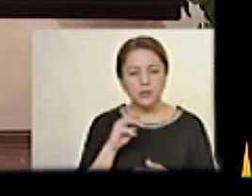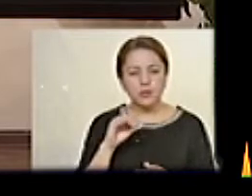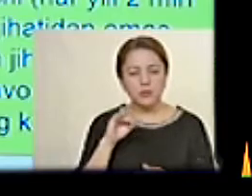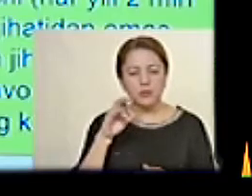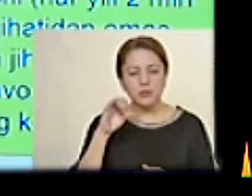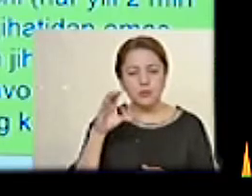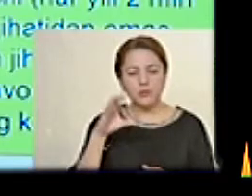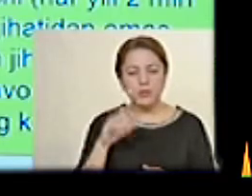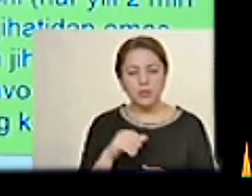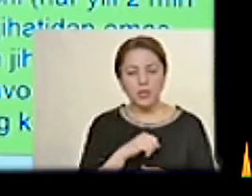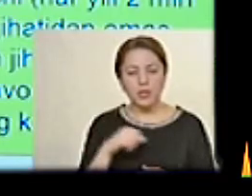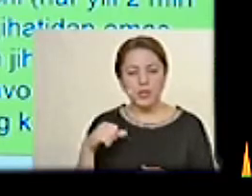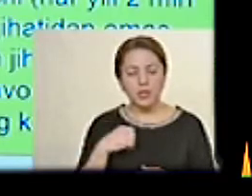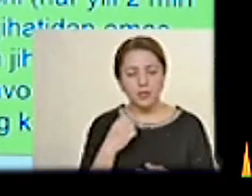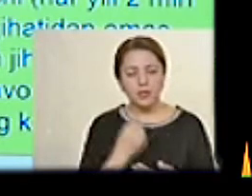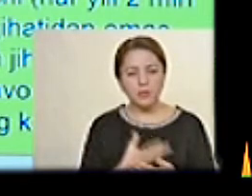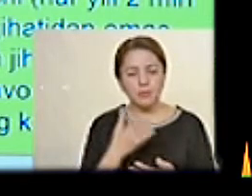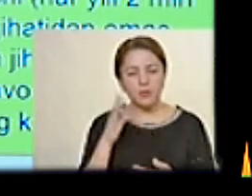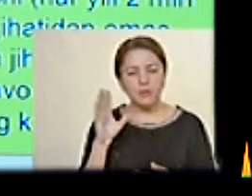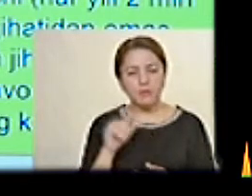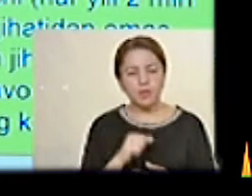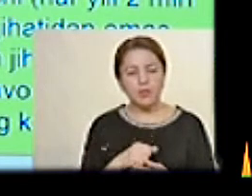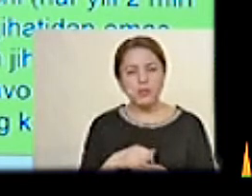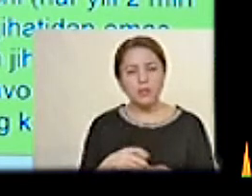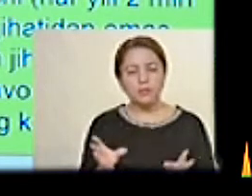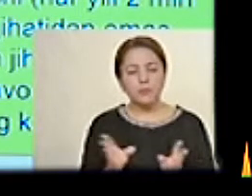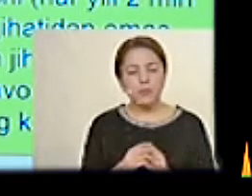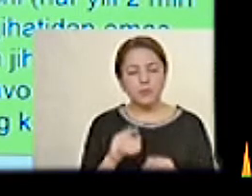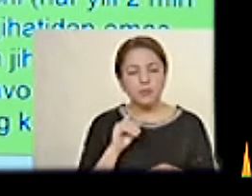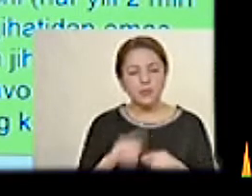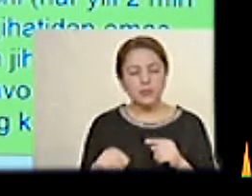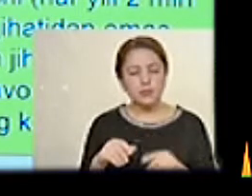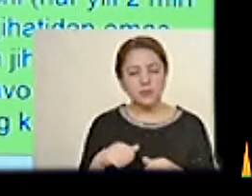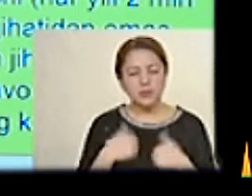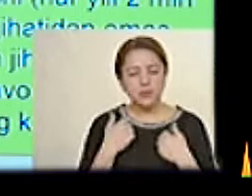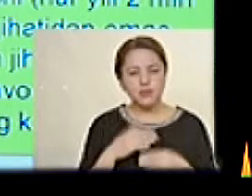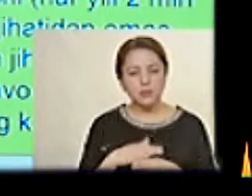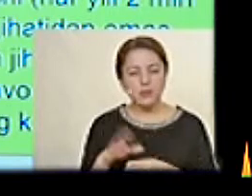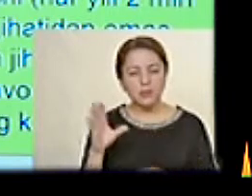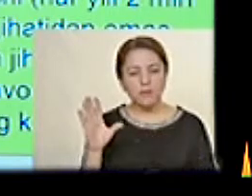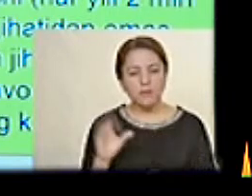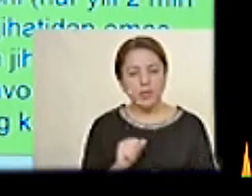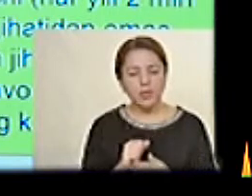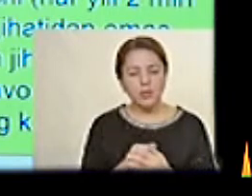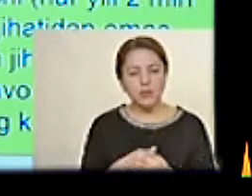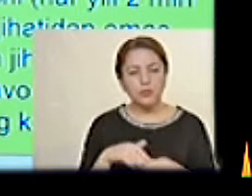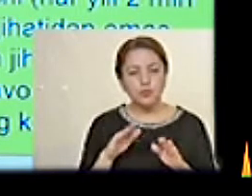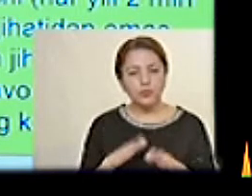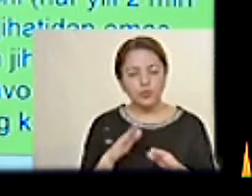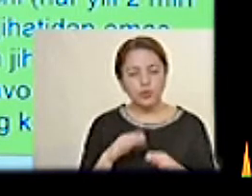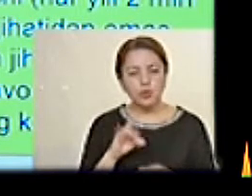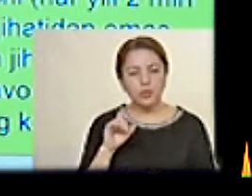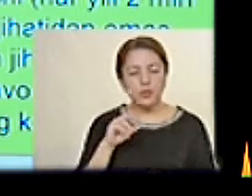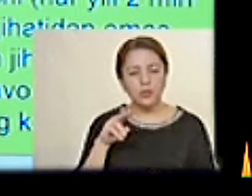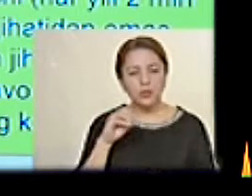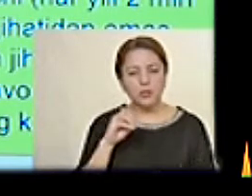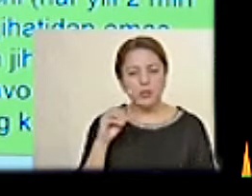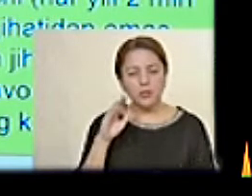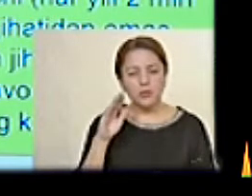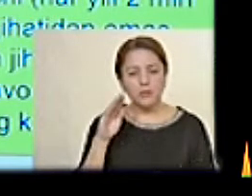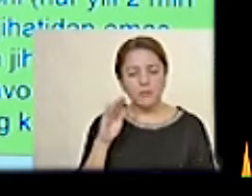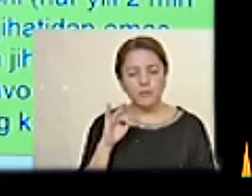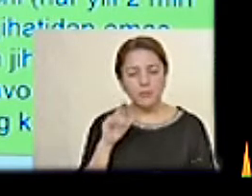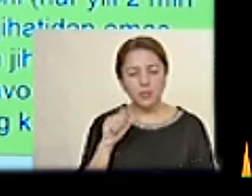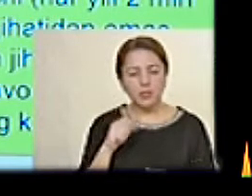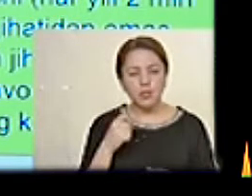transportning eng qimmat va shu bilan birgalikda eng tez harakatlanadigan hamda joy relyefiga kam bog'liq